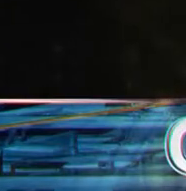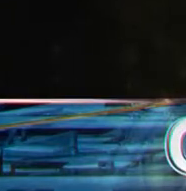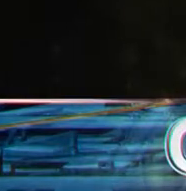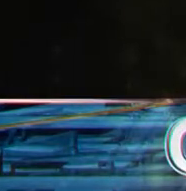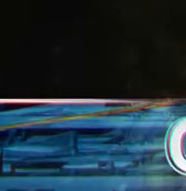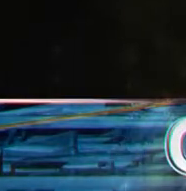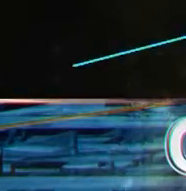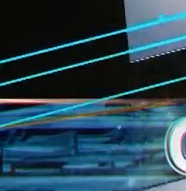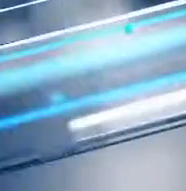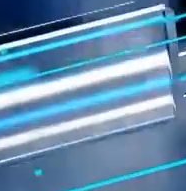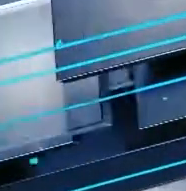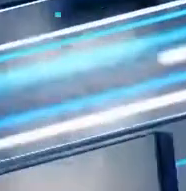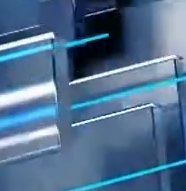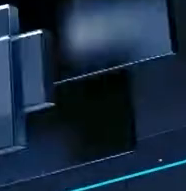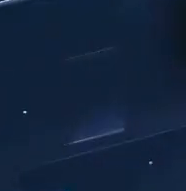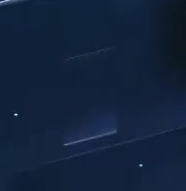Победы.